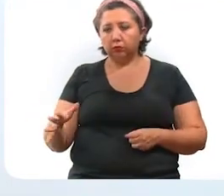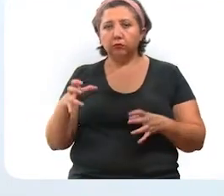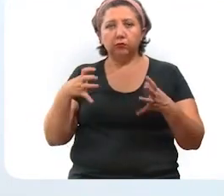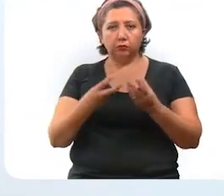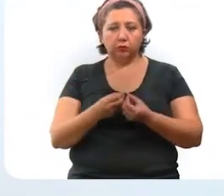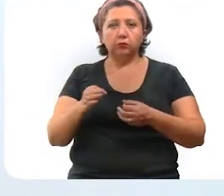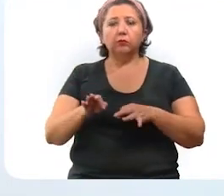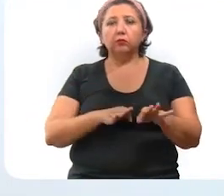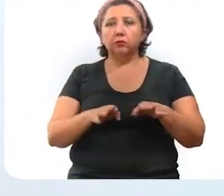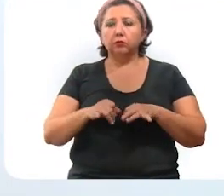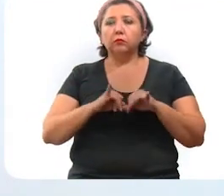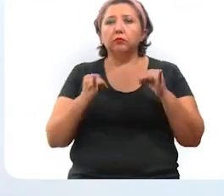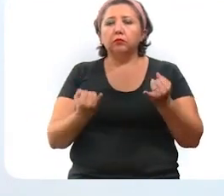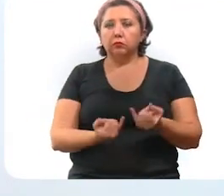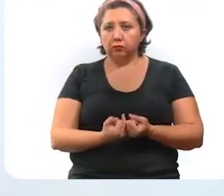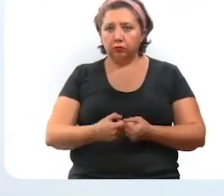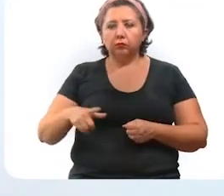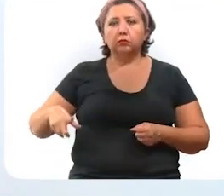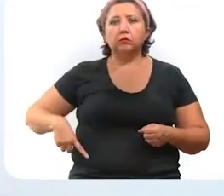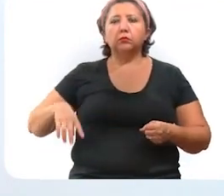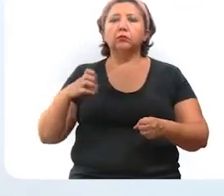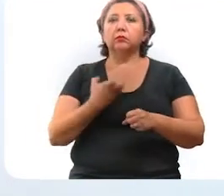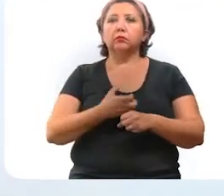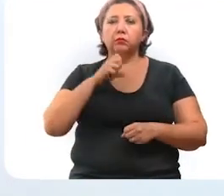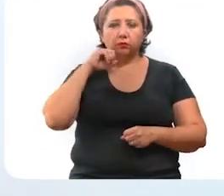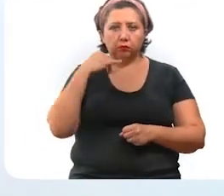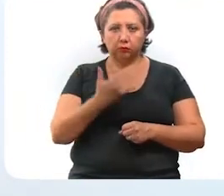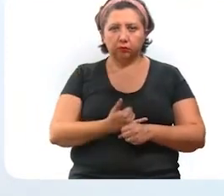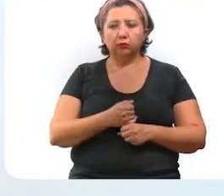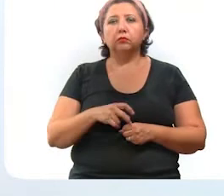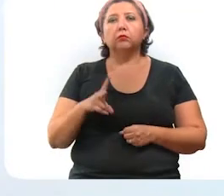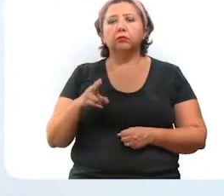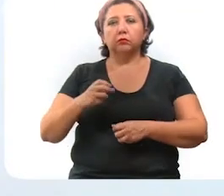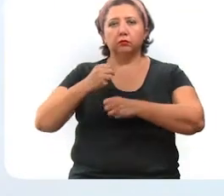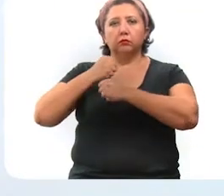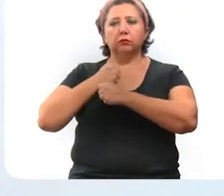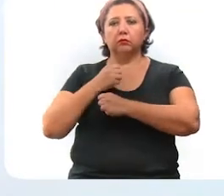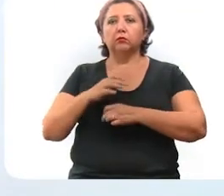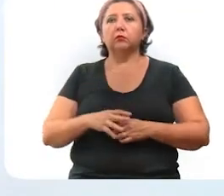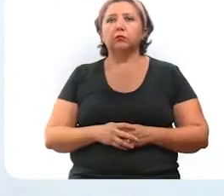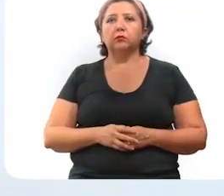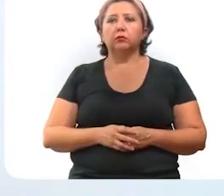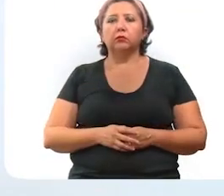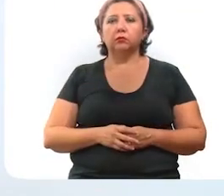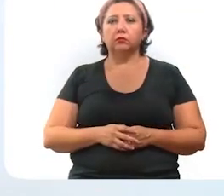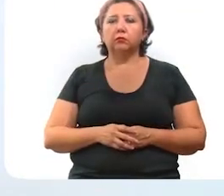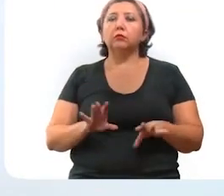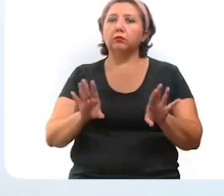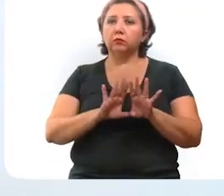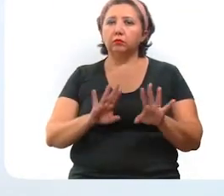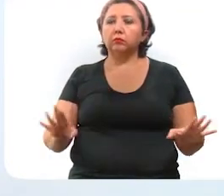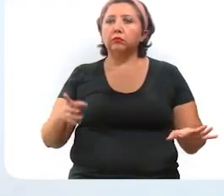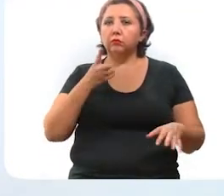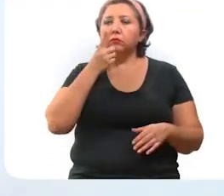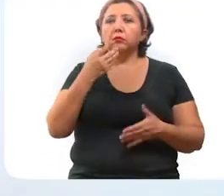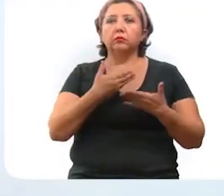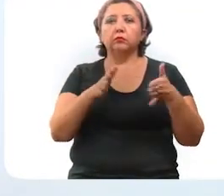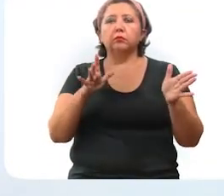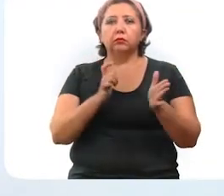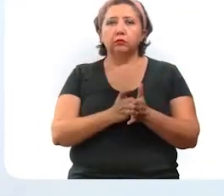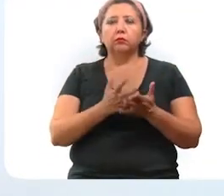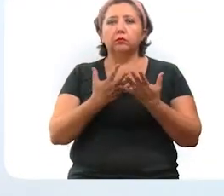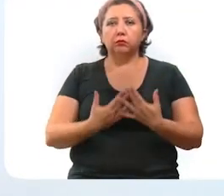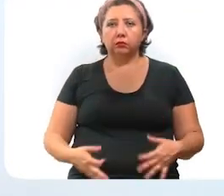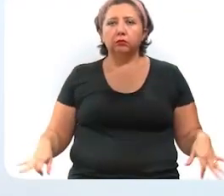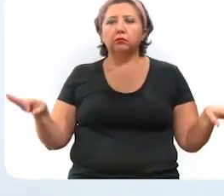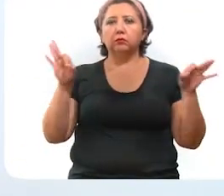356 juntulul. Belechik paulak 465 juntululmak pak teokoronavirus, 288 tukagilho, 90